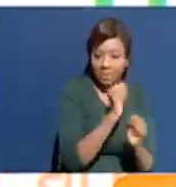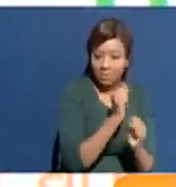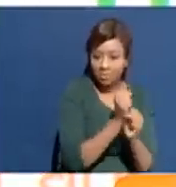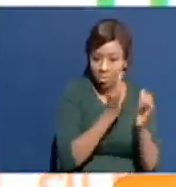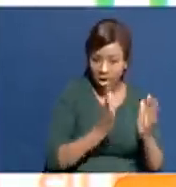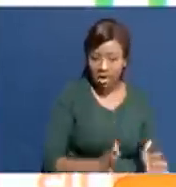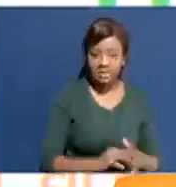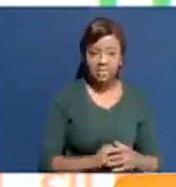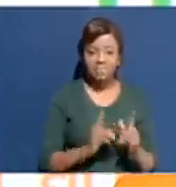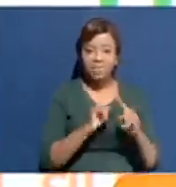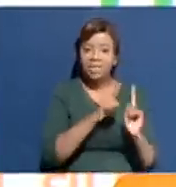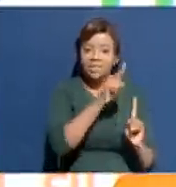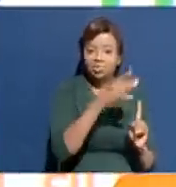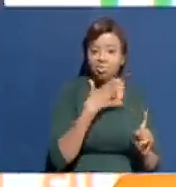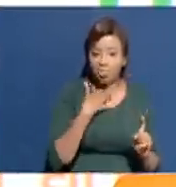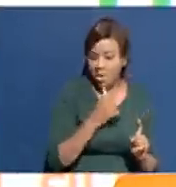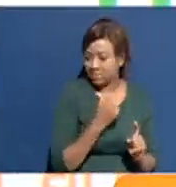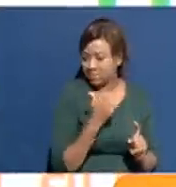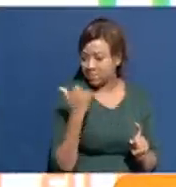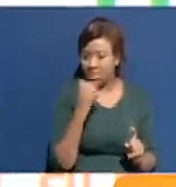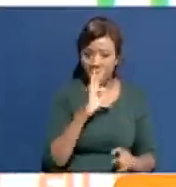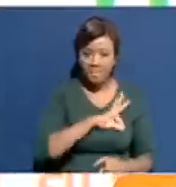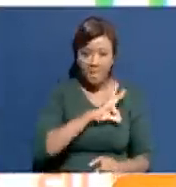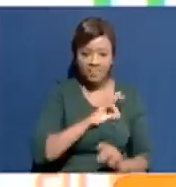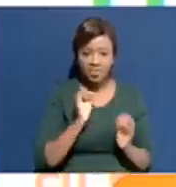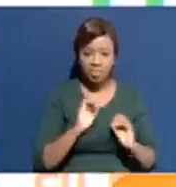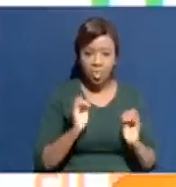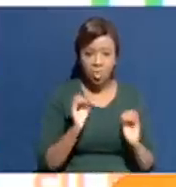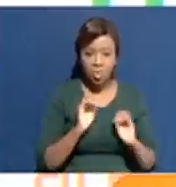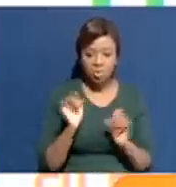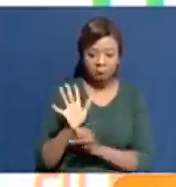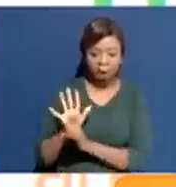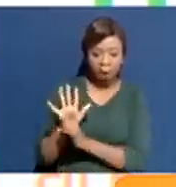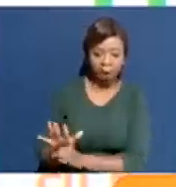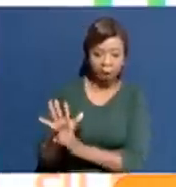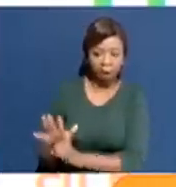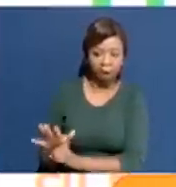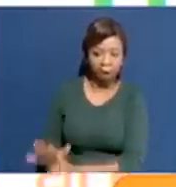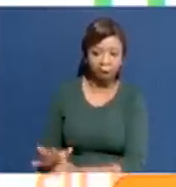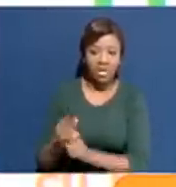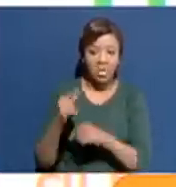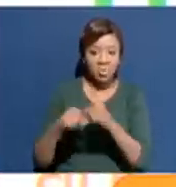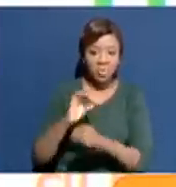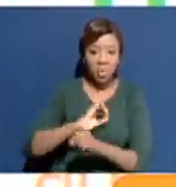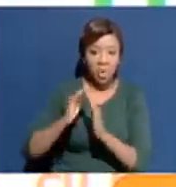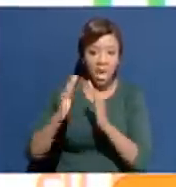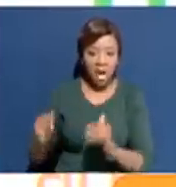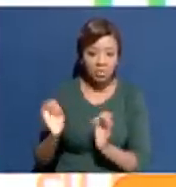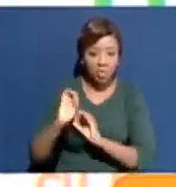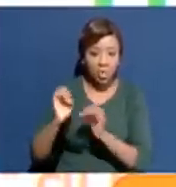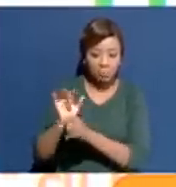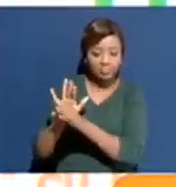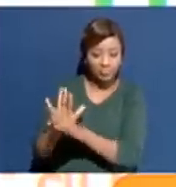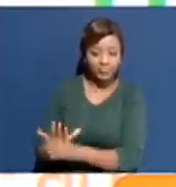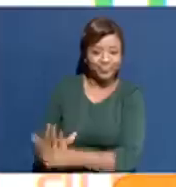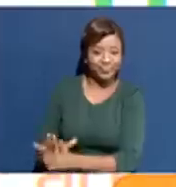na wewe hutaki huyo mfanyikazi awe na nafasi ya kuwa na nyumba, hutaki huyo